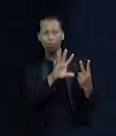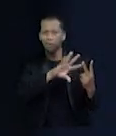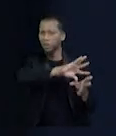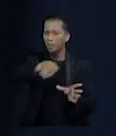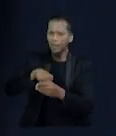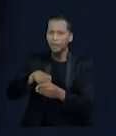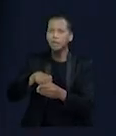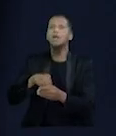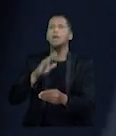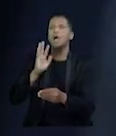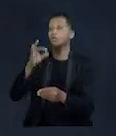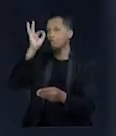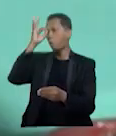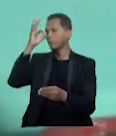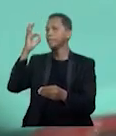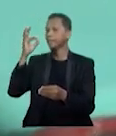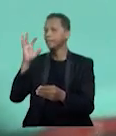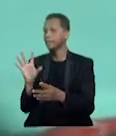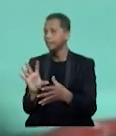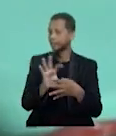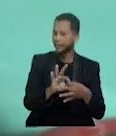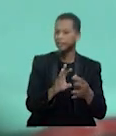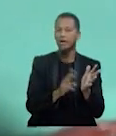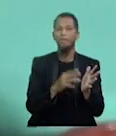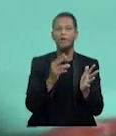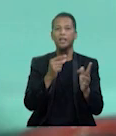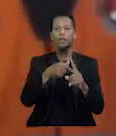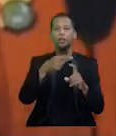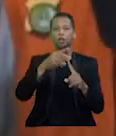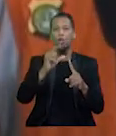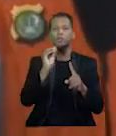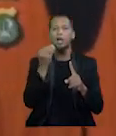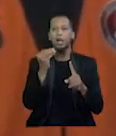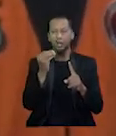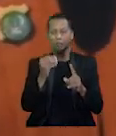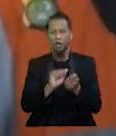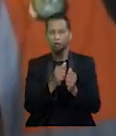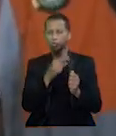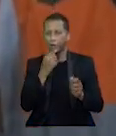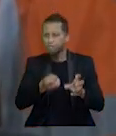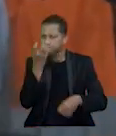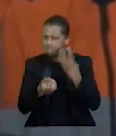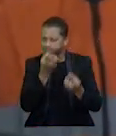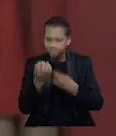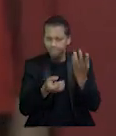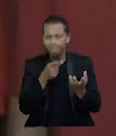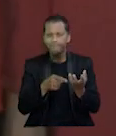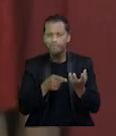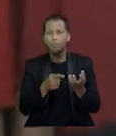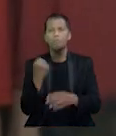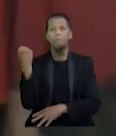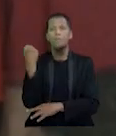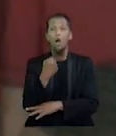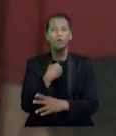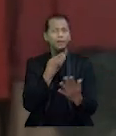Pusat kemudian berkoordinasi dengan Polda Metro Jaya untuk mengungkap kasus dari penuturan para pelaku asal narkoba